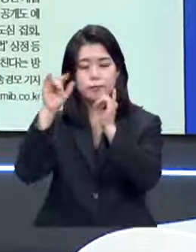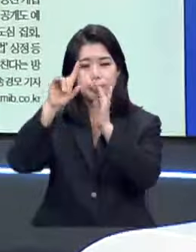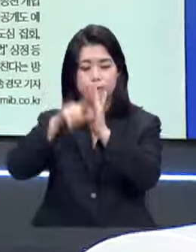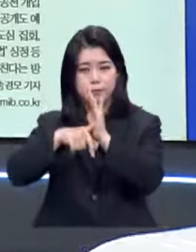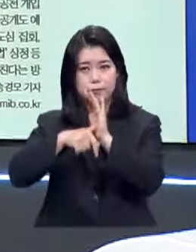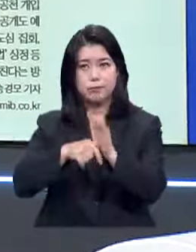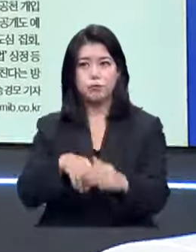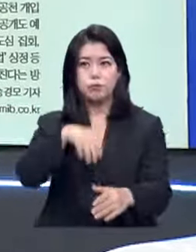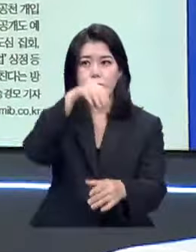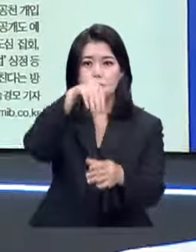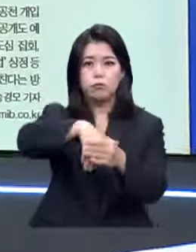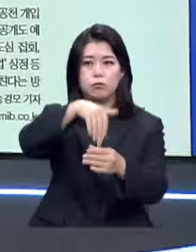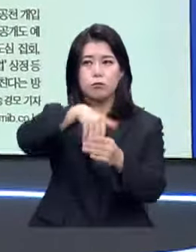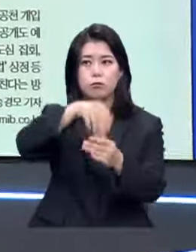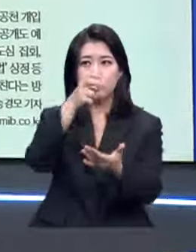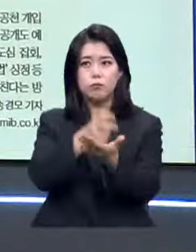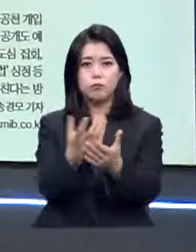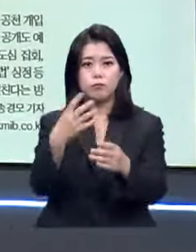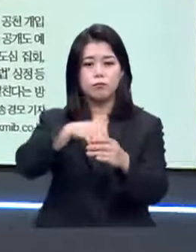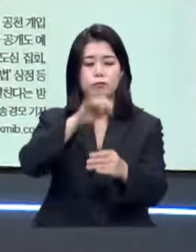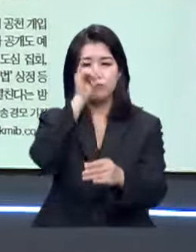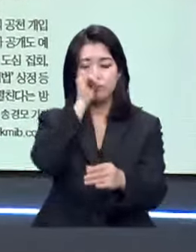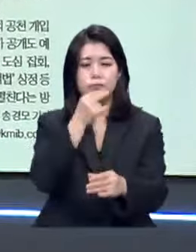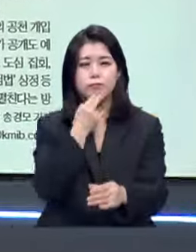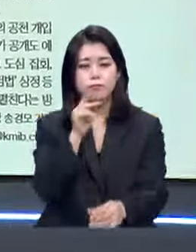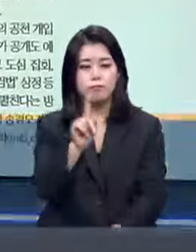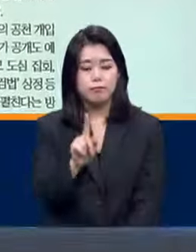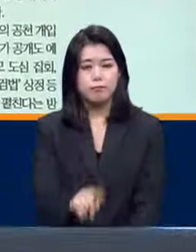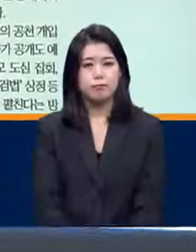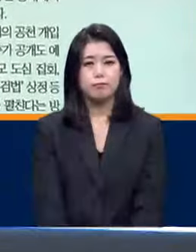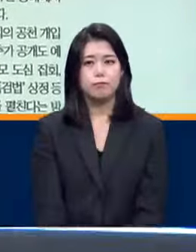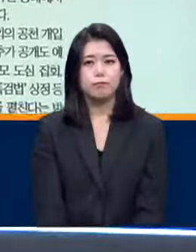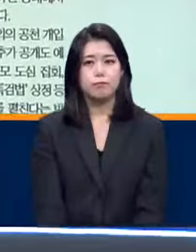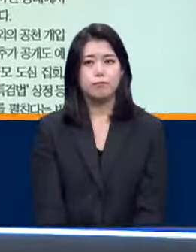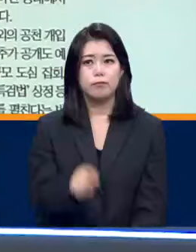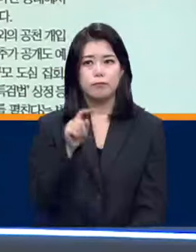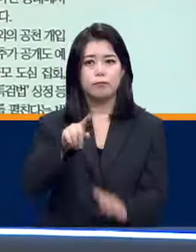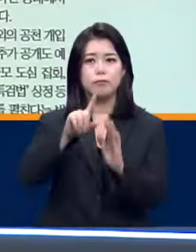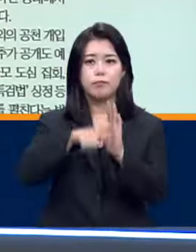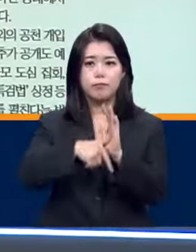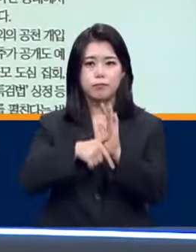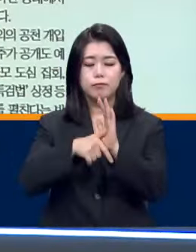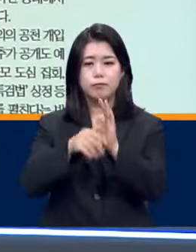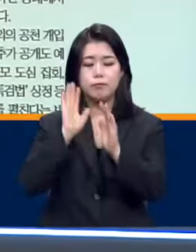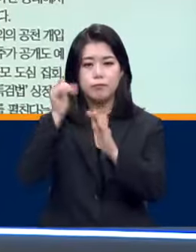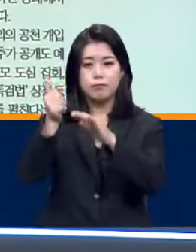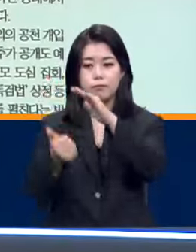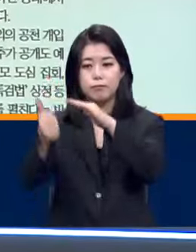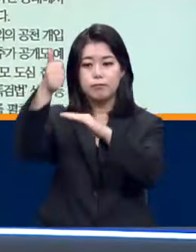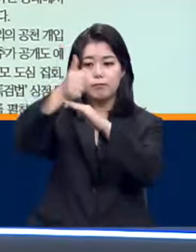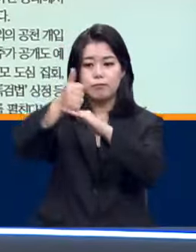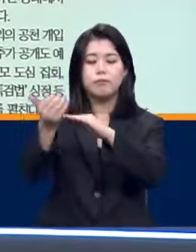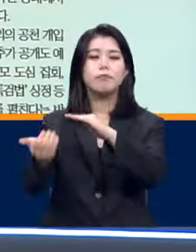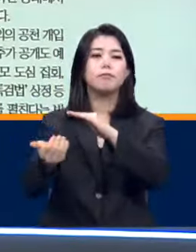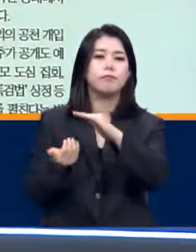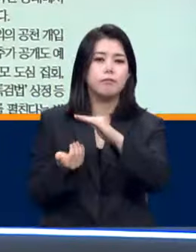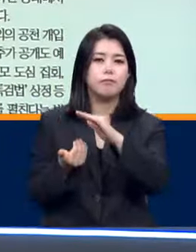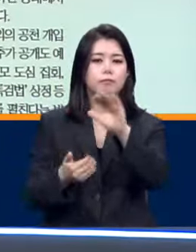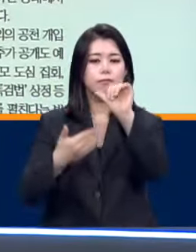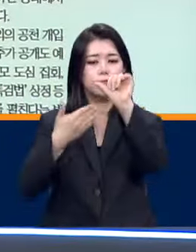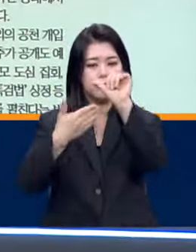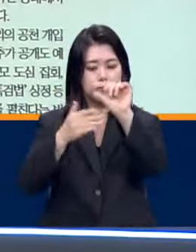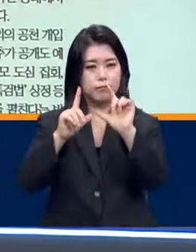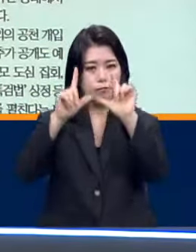공직 선거법 적용 여부가 쟁점이다 그때 취임하기 취임시 있기 전 날이죠 5월